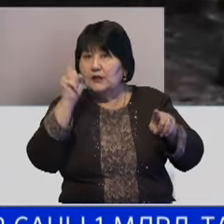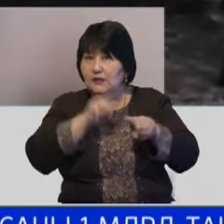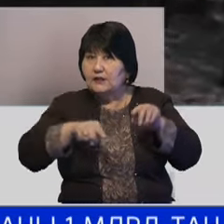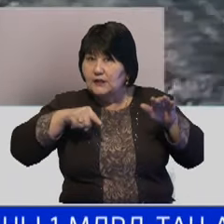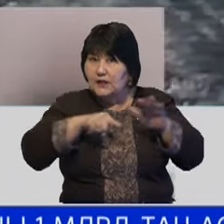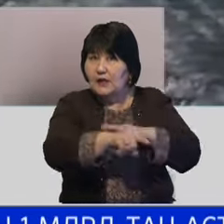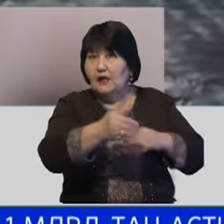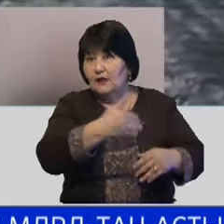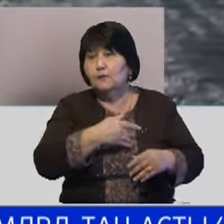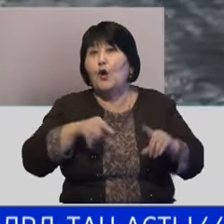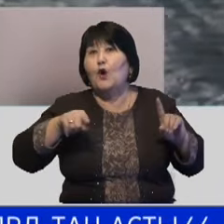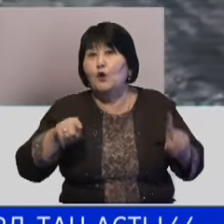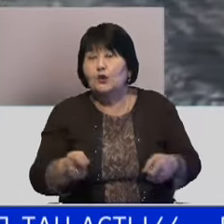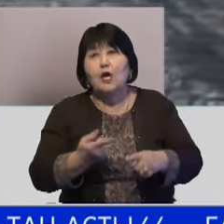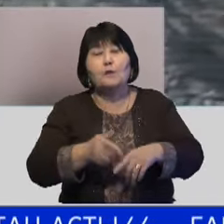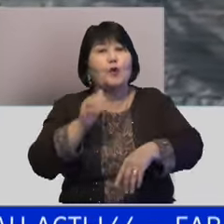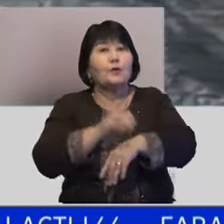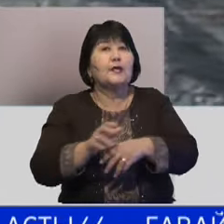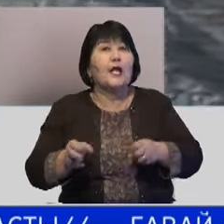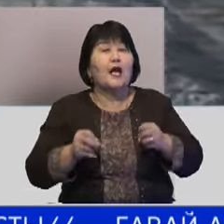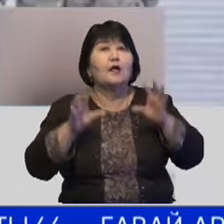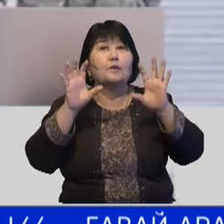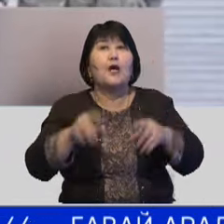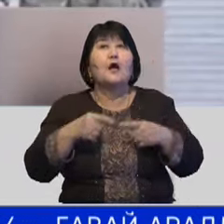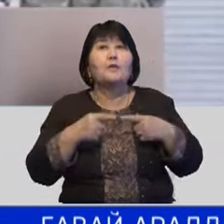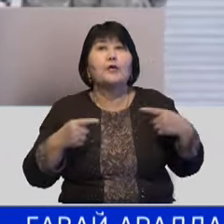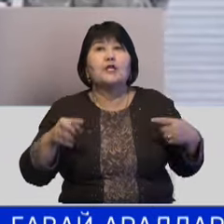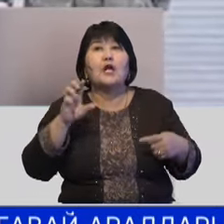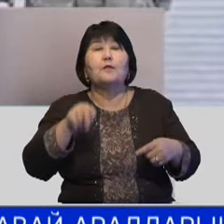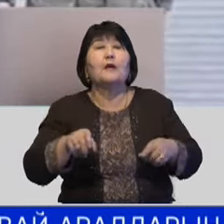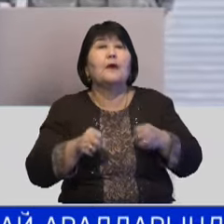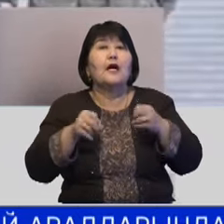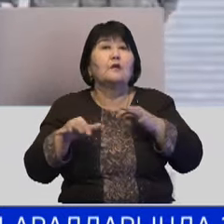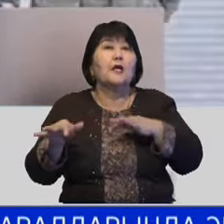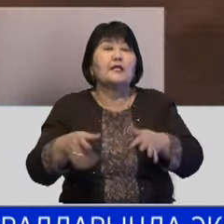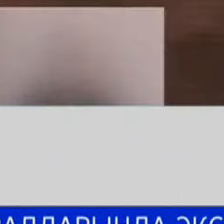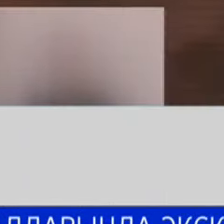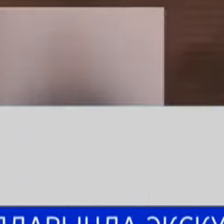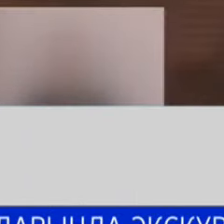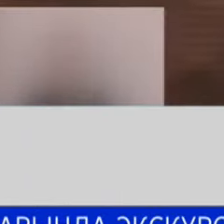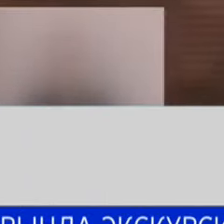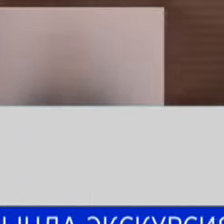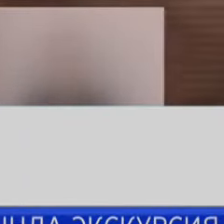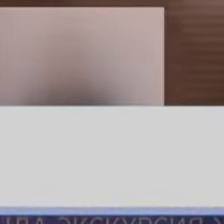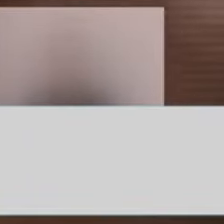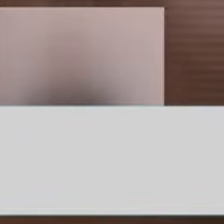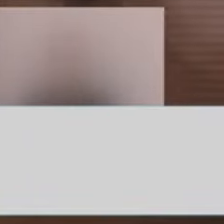суытпақ болған кезде ұсталды. Бұл факті бойынша Қылмыстық кодекстің бірнеше бабы бойынша қылмыстық іс тергеліп жатыр делінген.